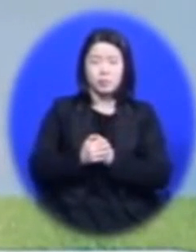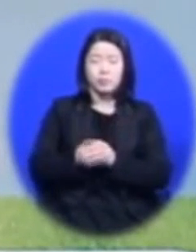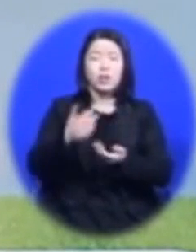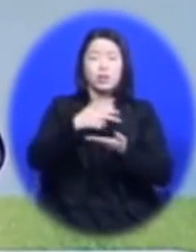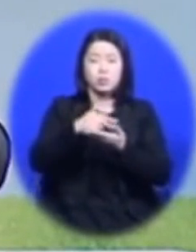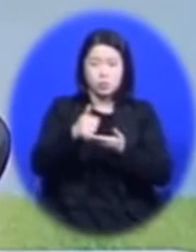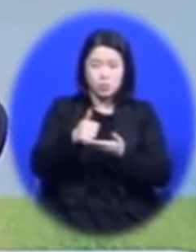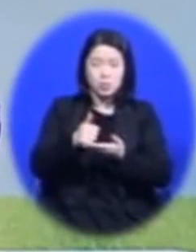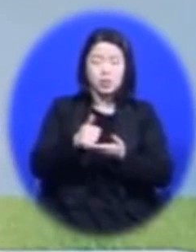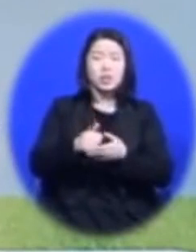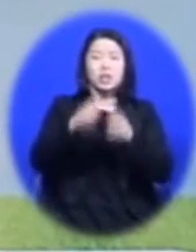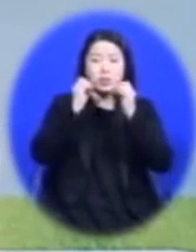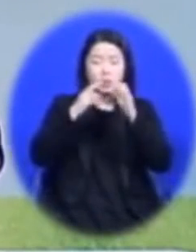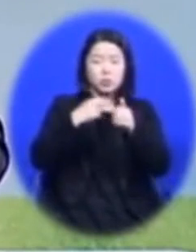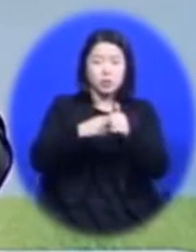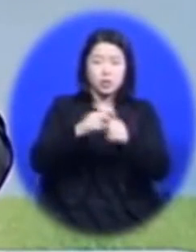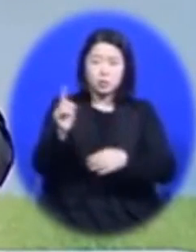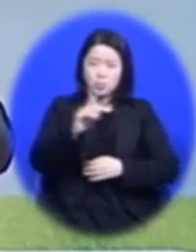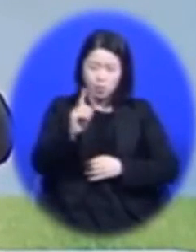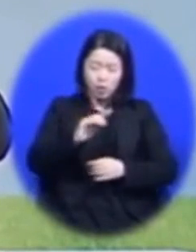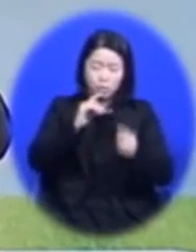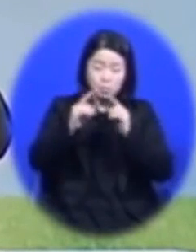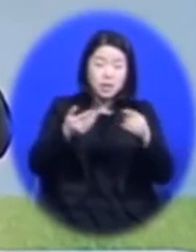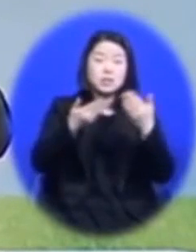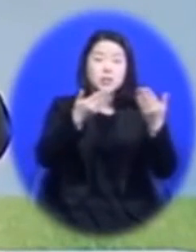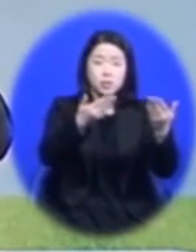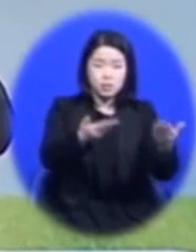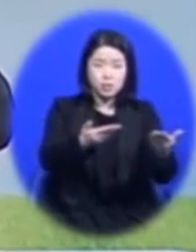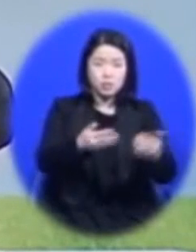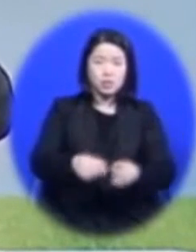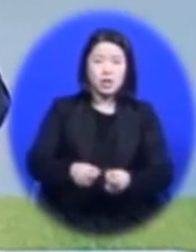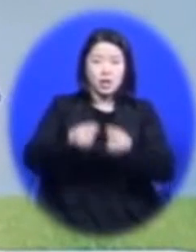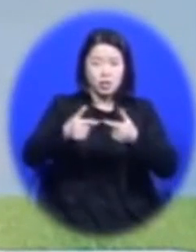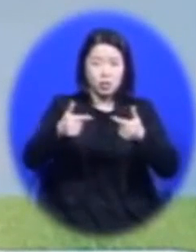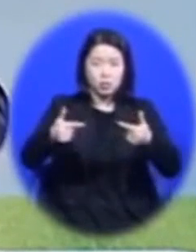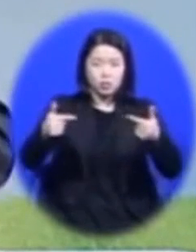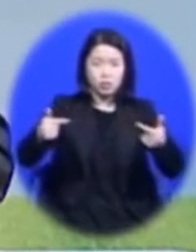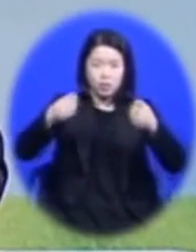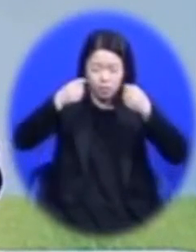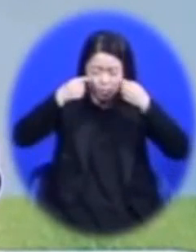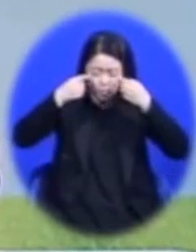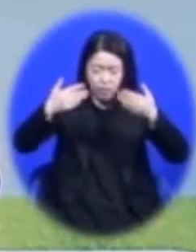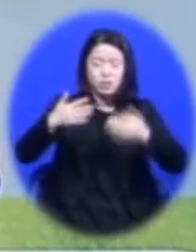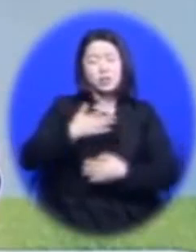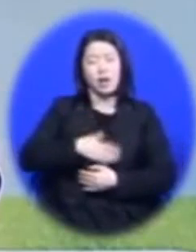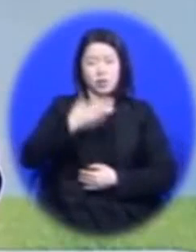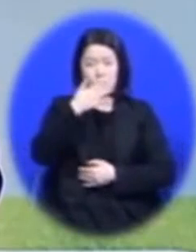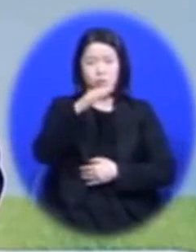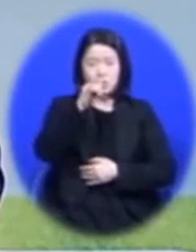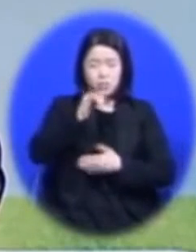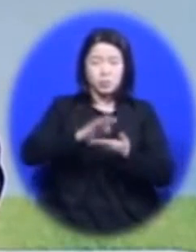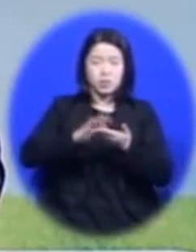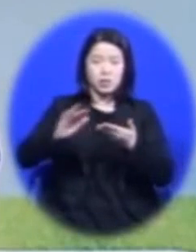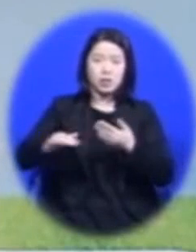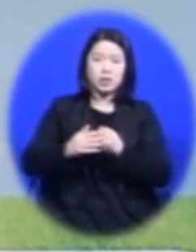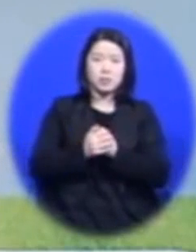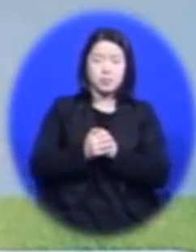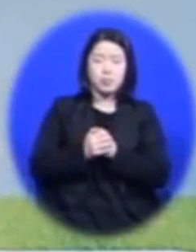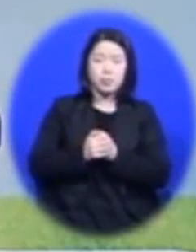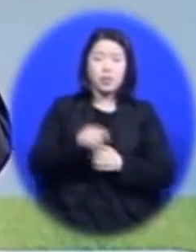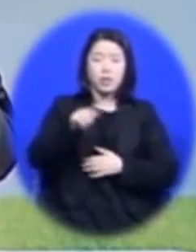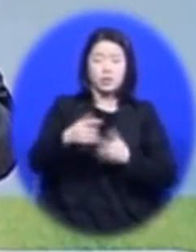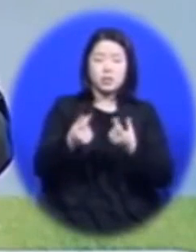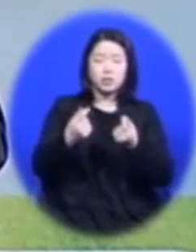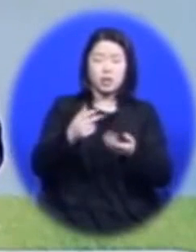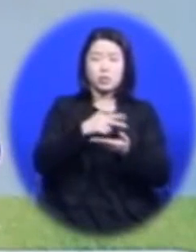주님이 전도사님에게 뭐라고 말씀하시는지를 점점 선명하게 알게 됩니다. 저는 그렇게